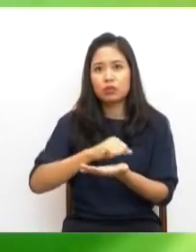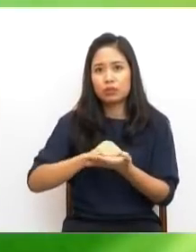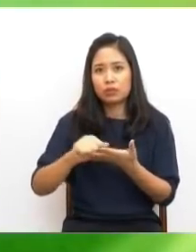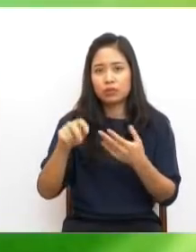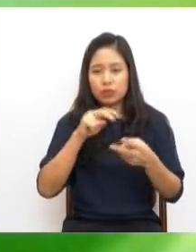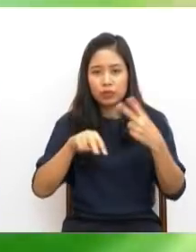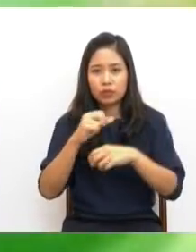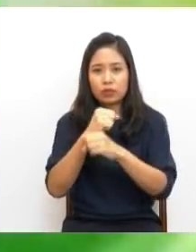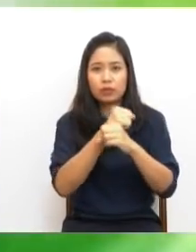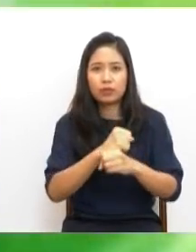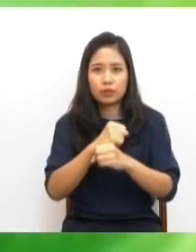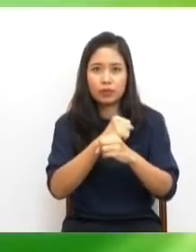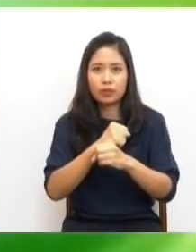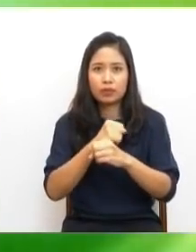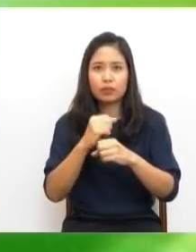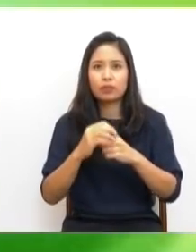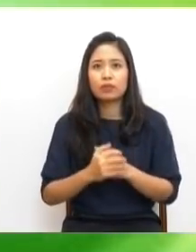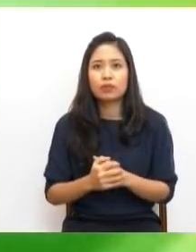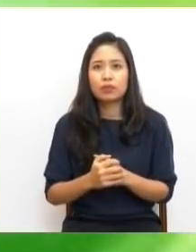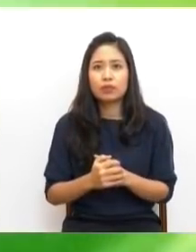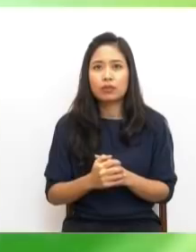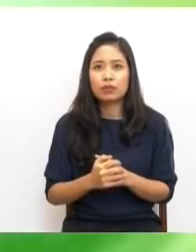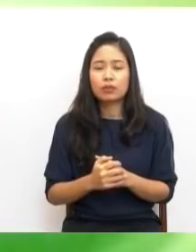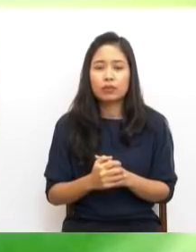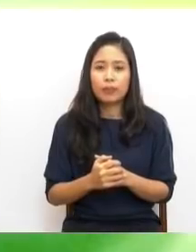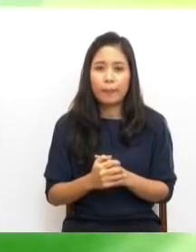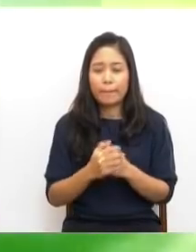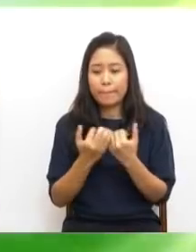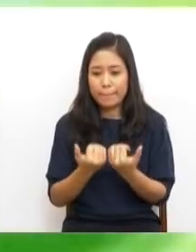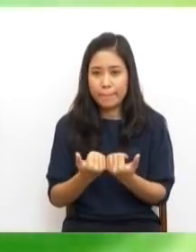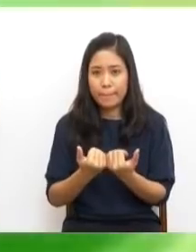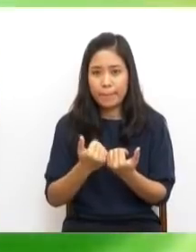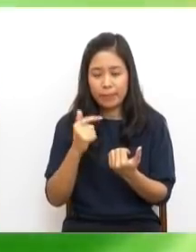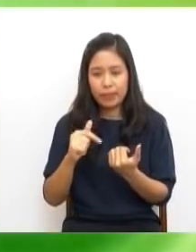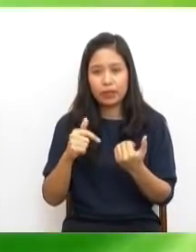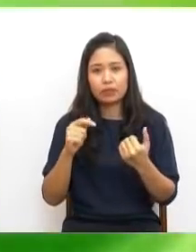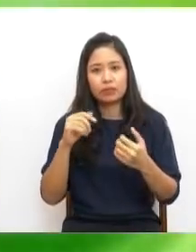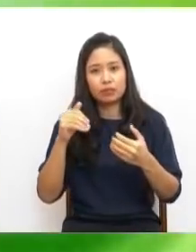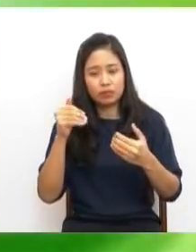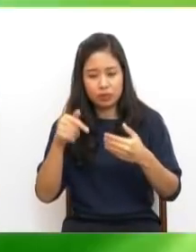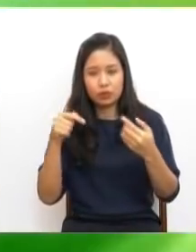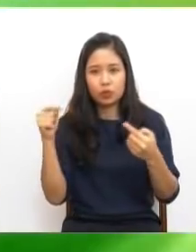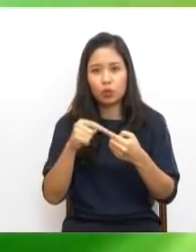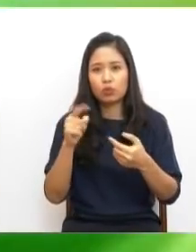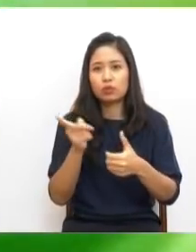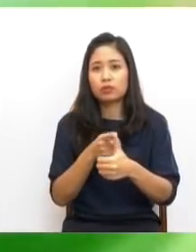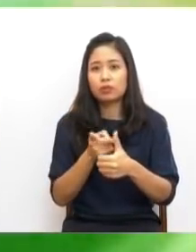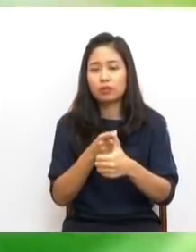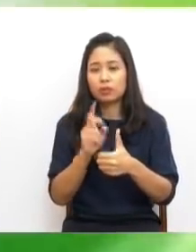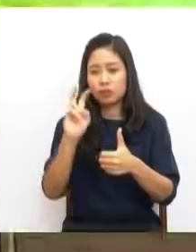คณะทางกรรมการเขากำหนดนะครับก็ให้ถือปฏิบัติอย่างนี้โดยเคร่งครัดอันนี้เป็นประเด็นที่หนึ่